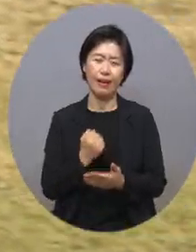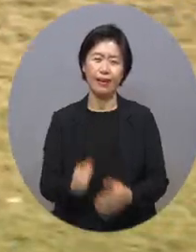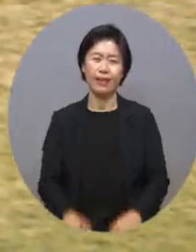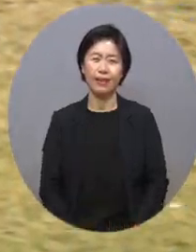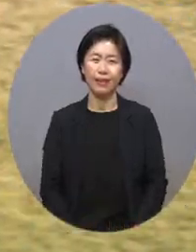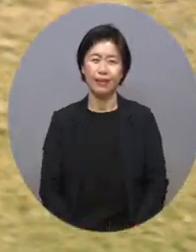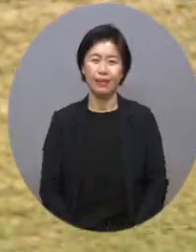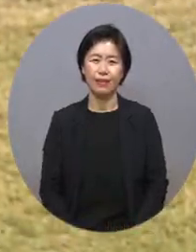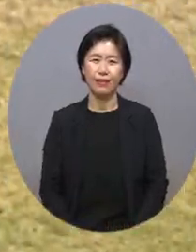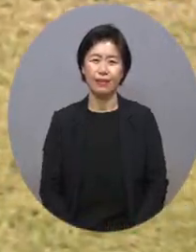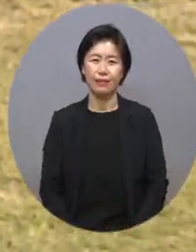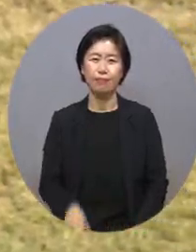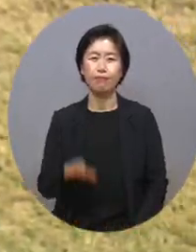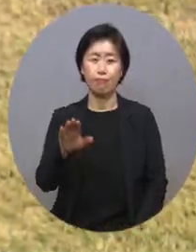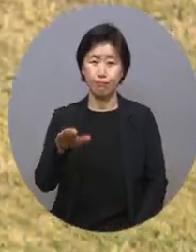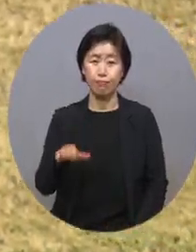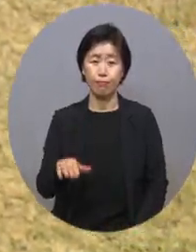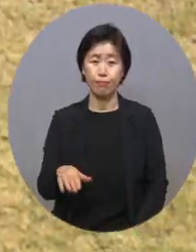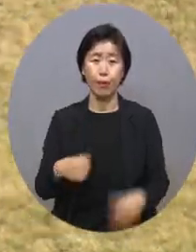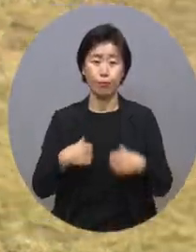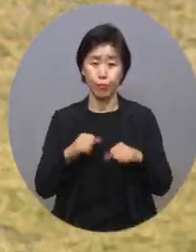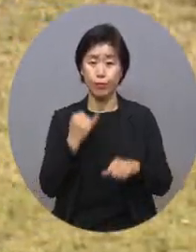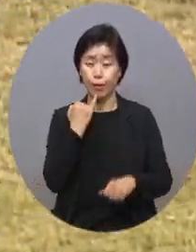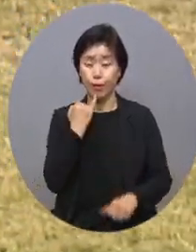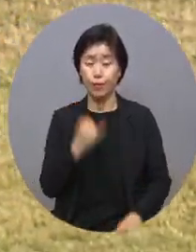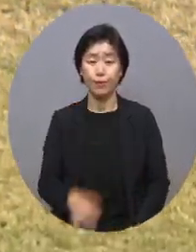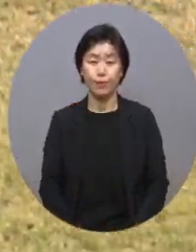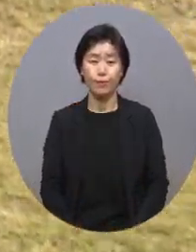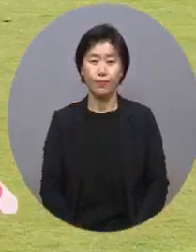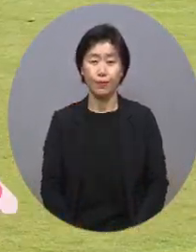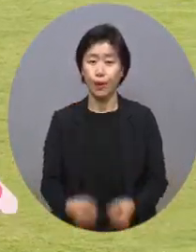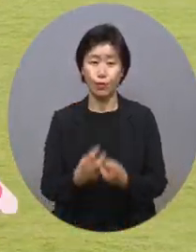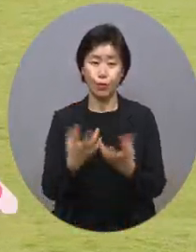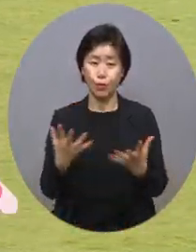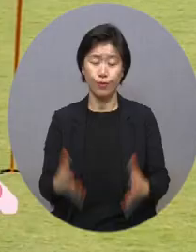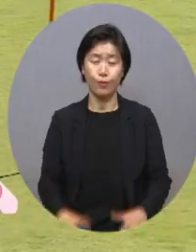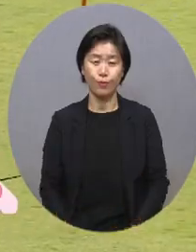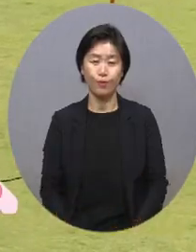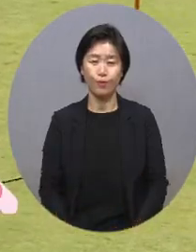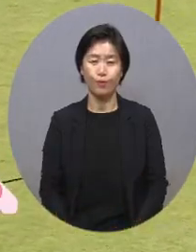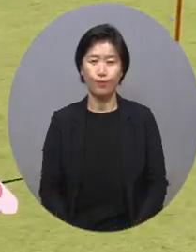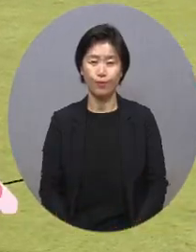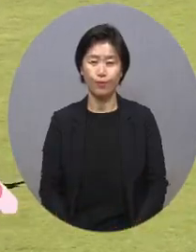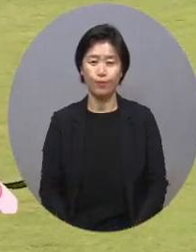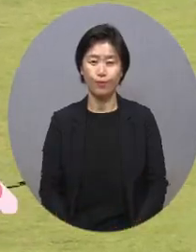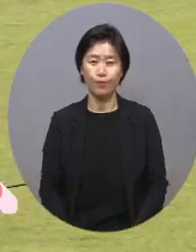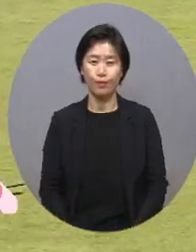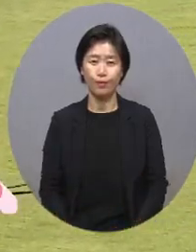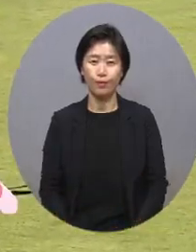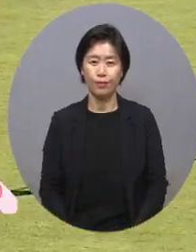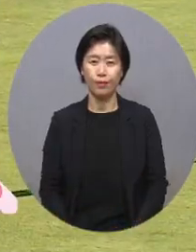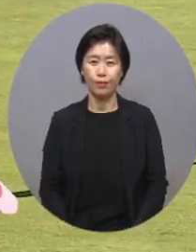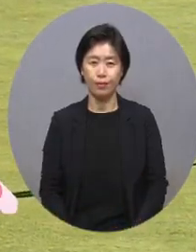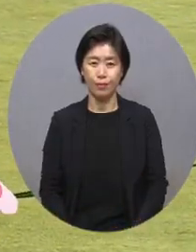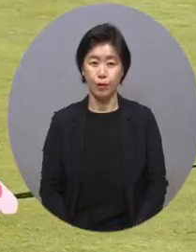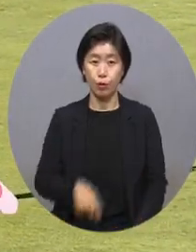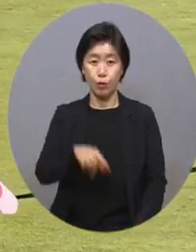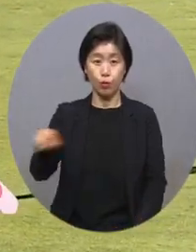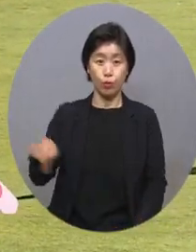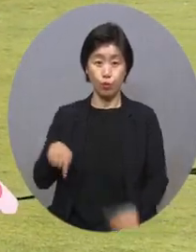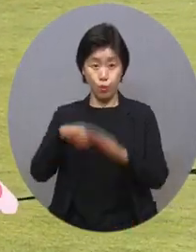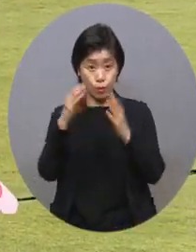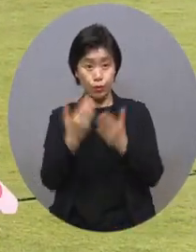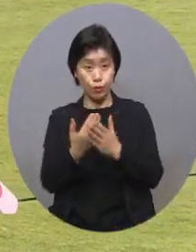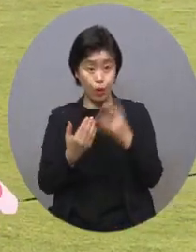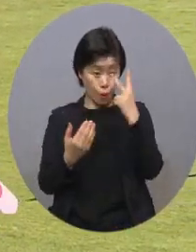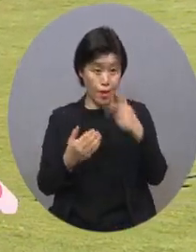오케이. 아니, 오케이가 아니고 그냥 기법이에요. 어쩔 수 없어요. 그렇지. 그렇지. 어떻게 된 겁니까? 파. 관리자님은 네. 다